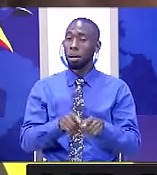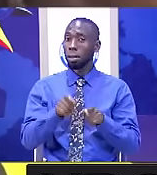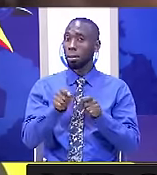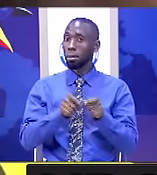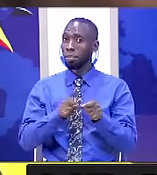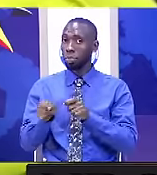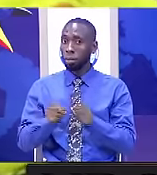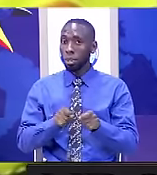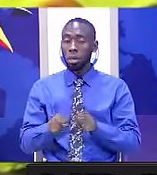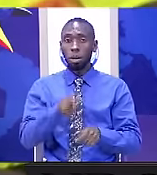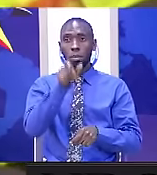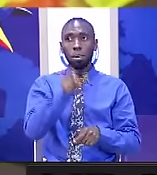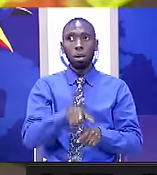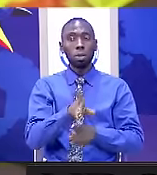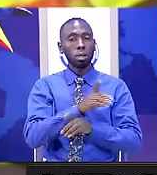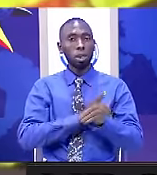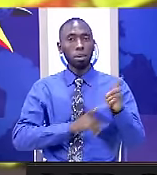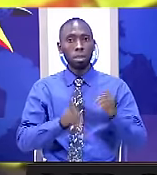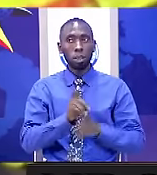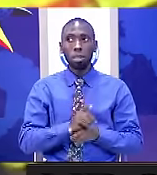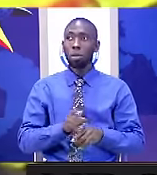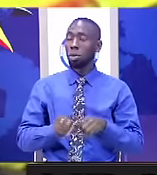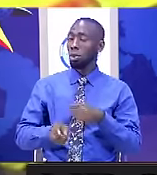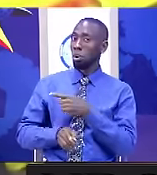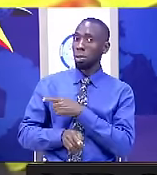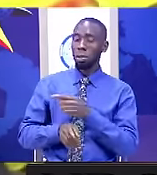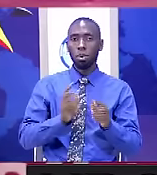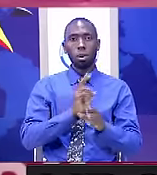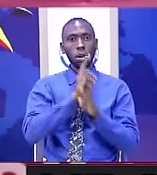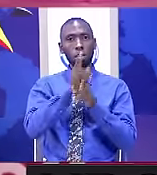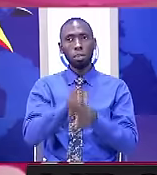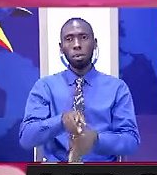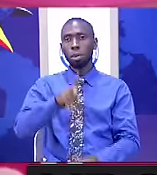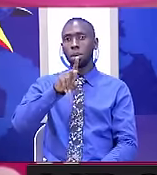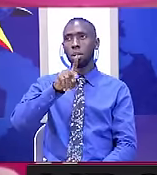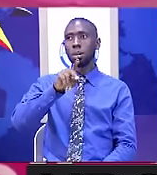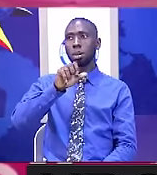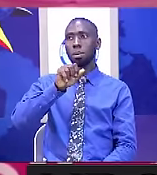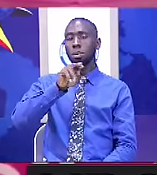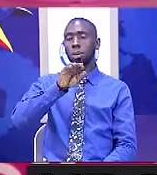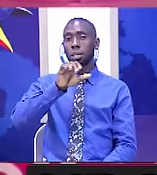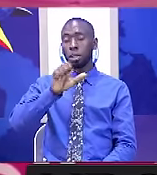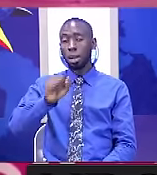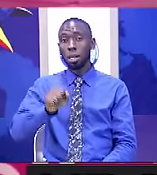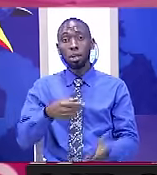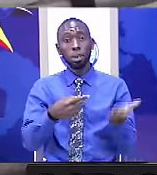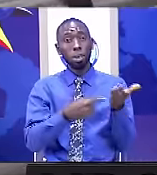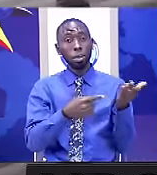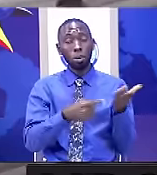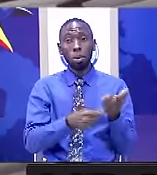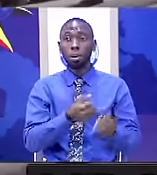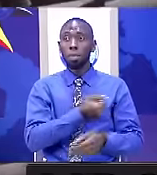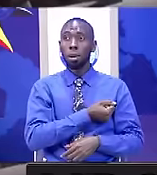obulemu nimwuka ono noona alimu kamuseera akiikirira abaliku n'obulemu tekiniko mama